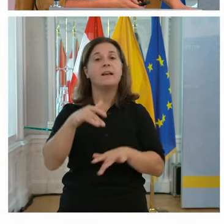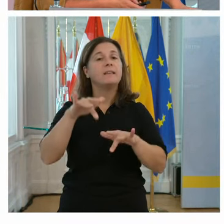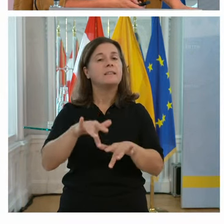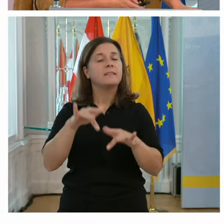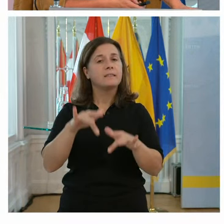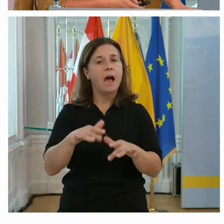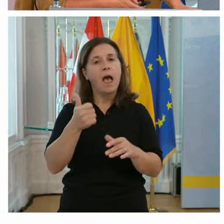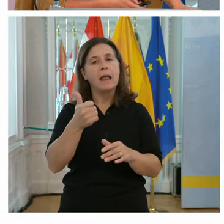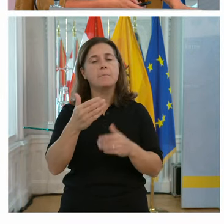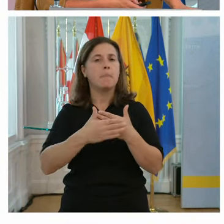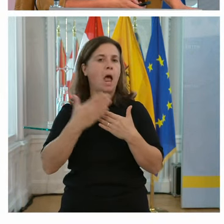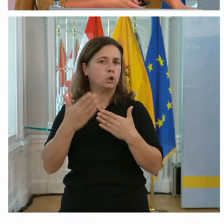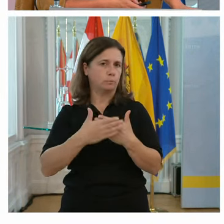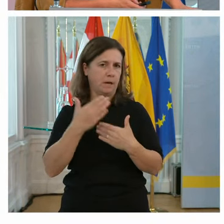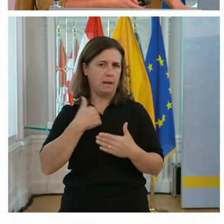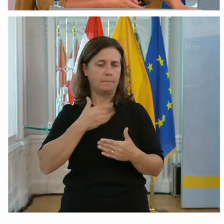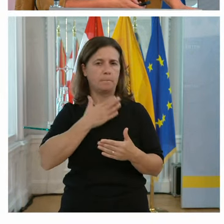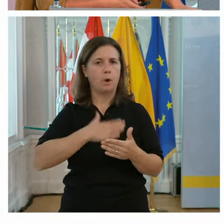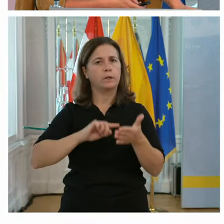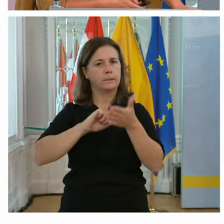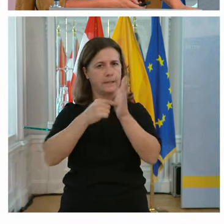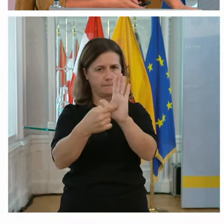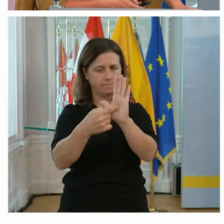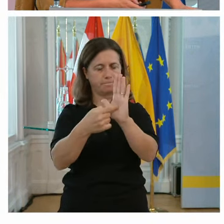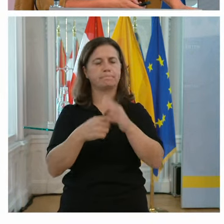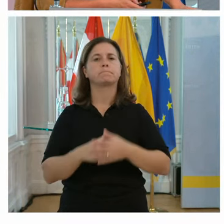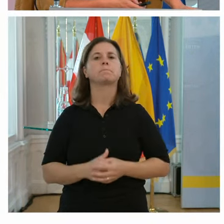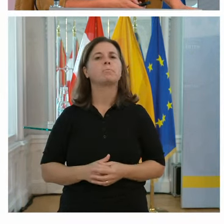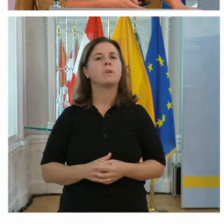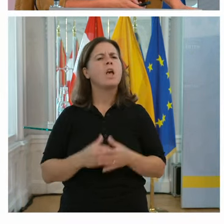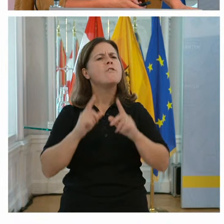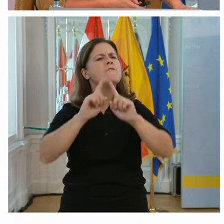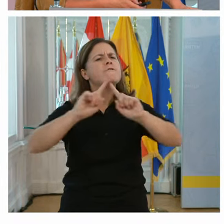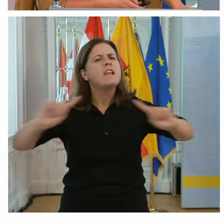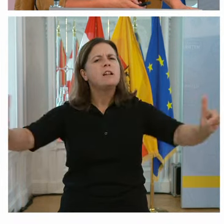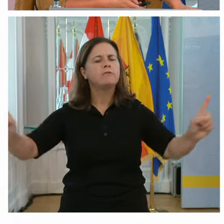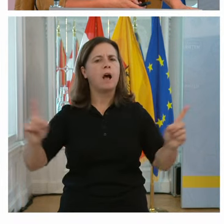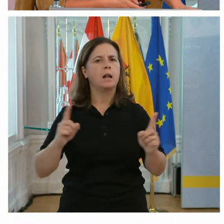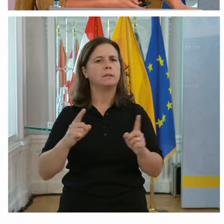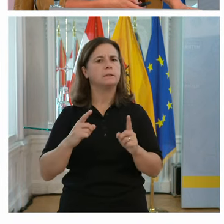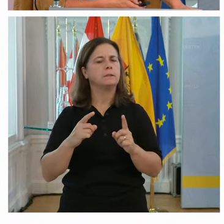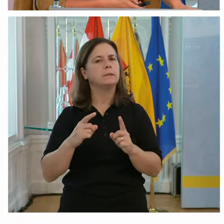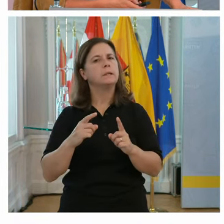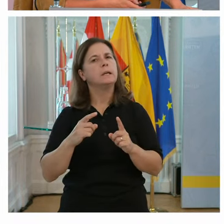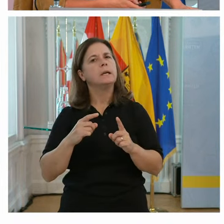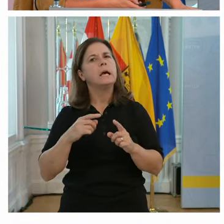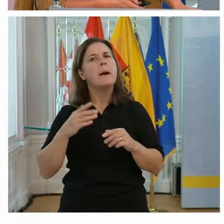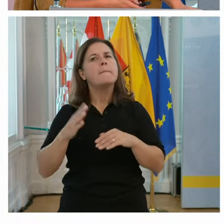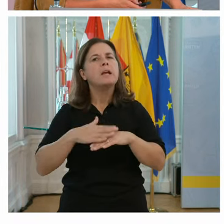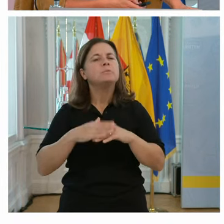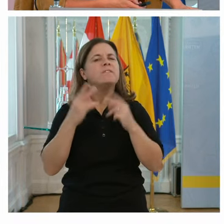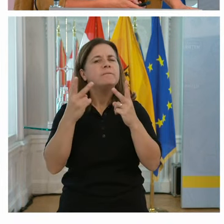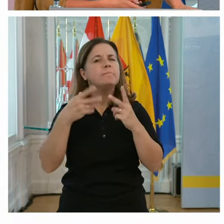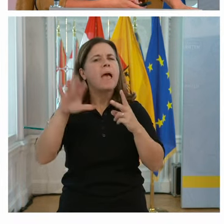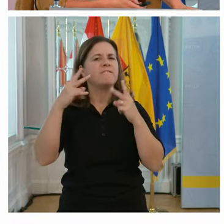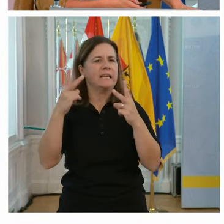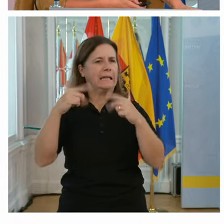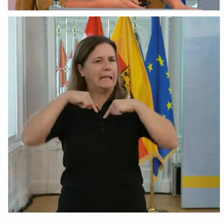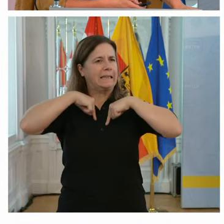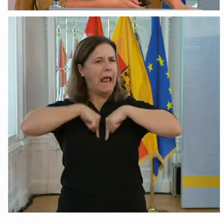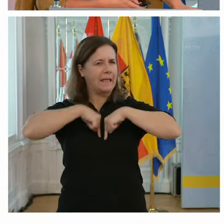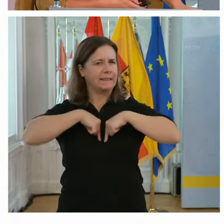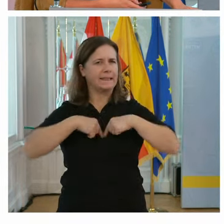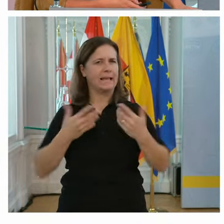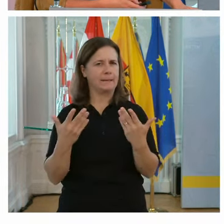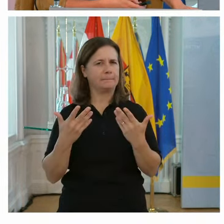das jetzt konkret, was ich zu Beginn gesagt habe. Vielfalt in jeder Hinsicht. Es geht um die Talente. Um die Talente